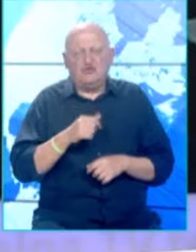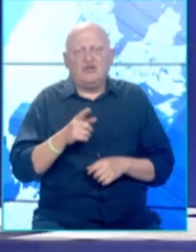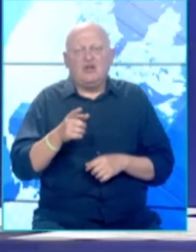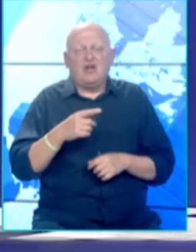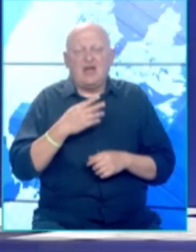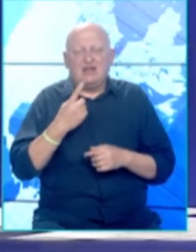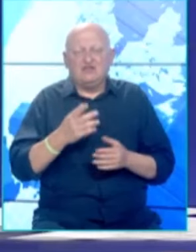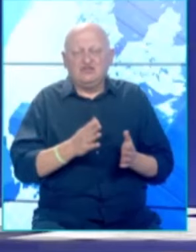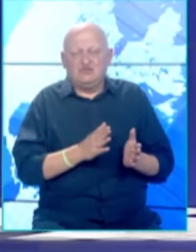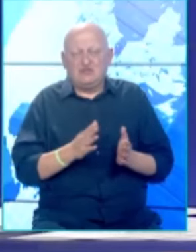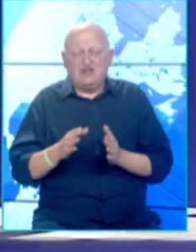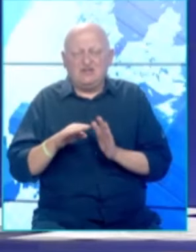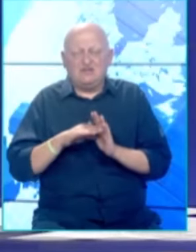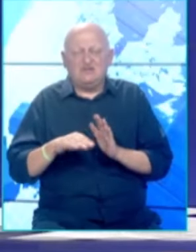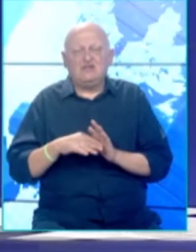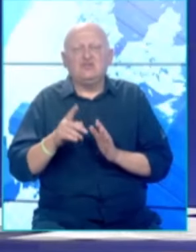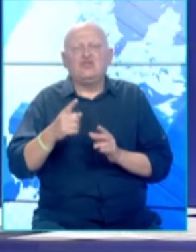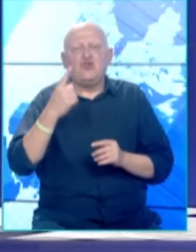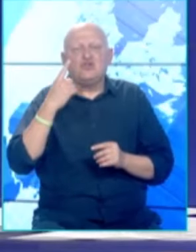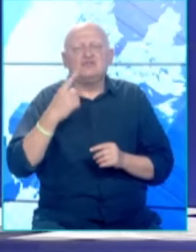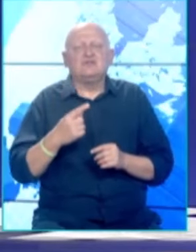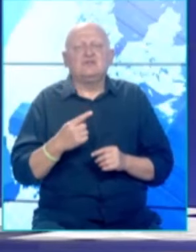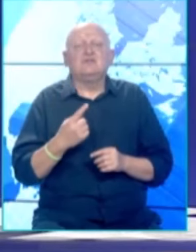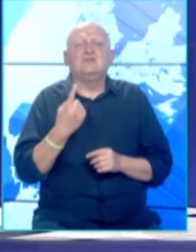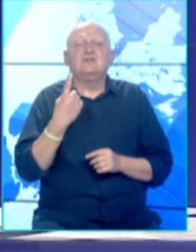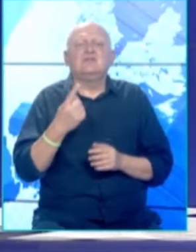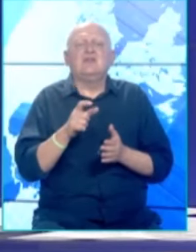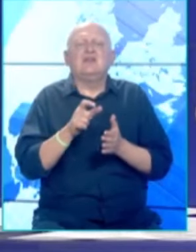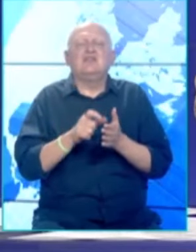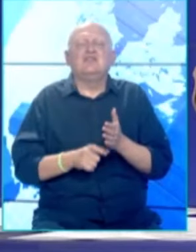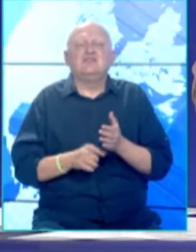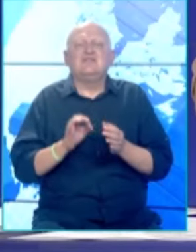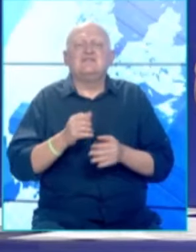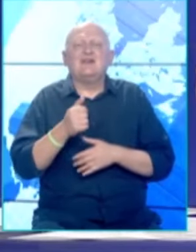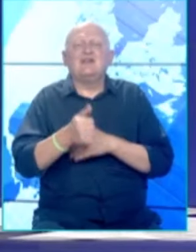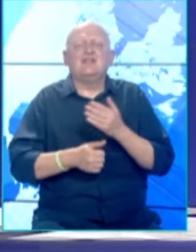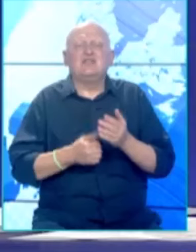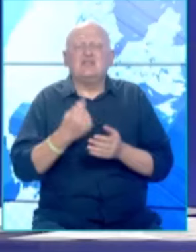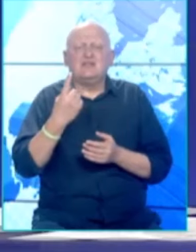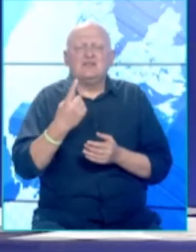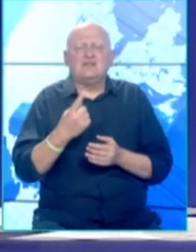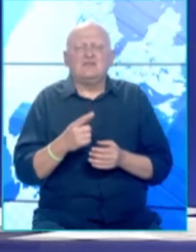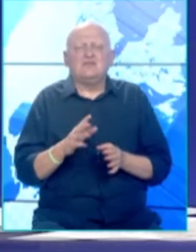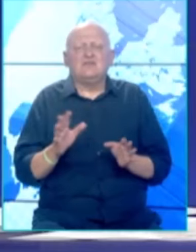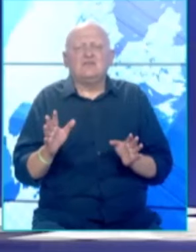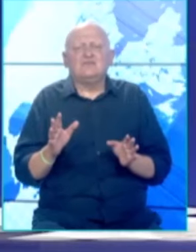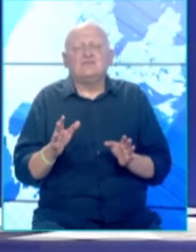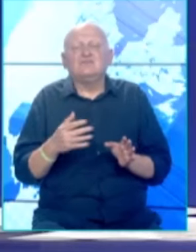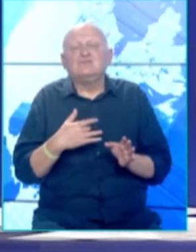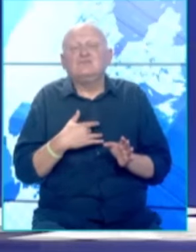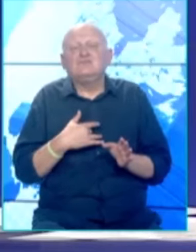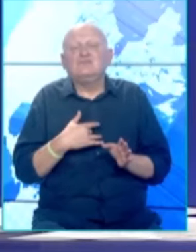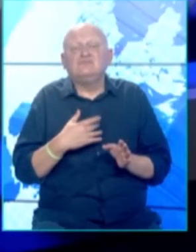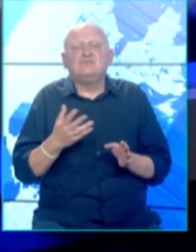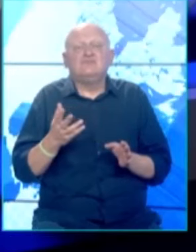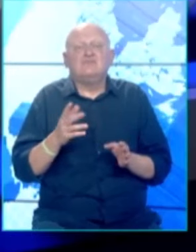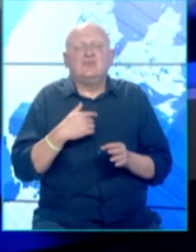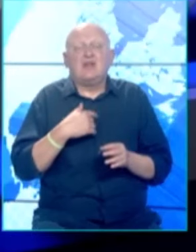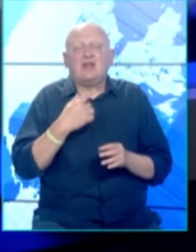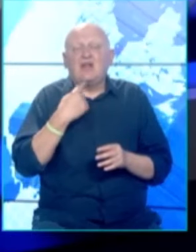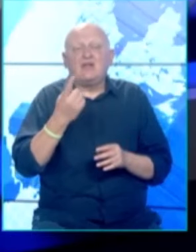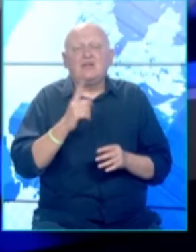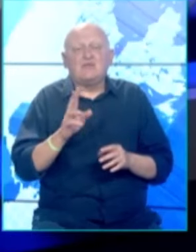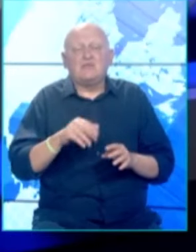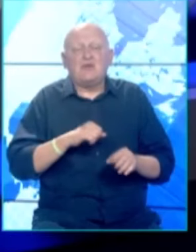kažete u skladu sa zakonom, da li to znači jedan član svake godine po jedan član ili ćete imenovati... To znači, pa opet ne bi